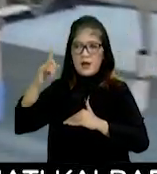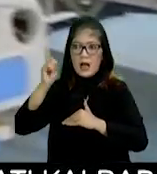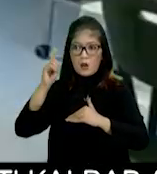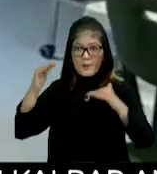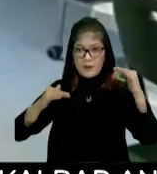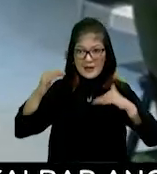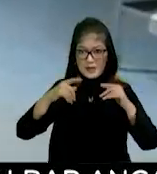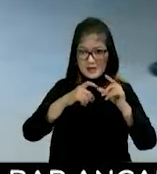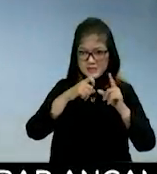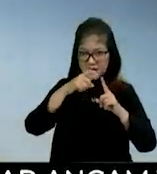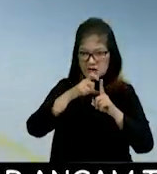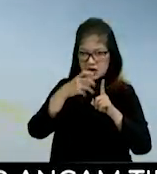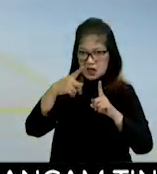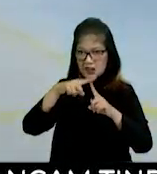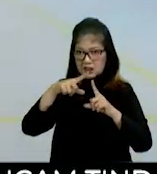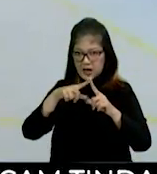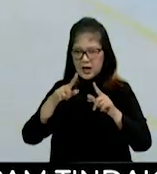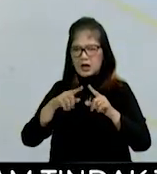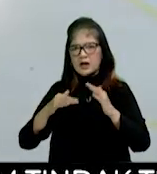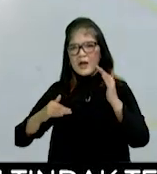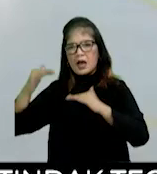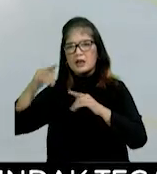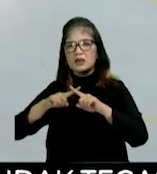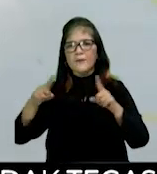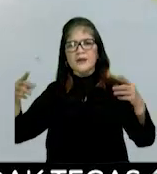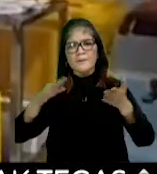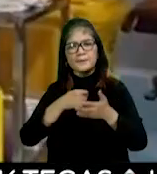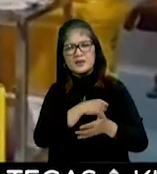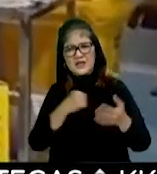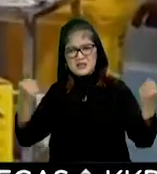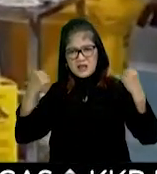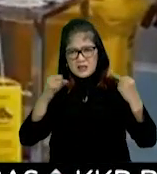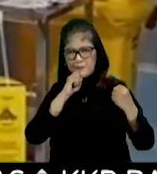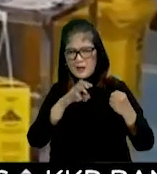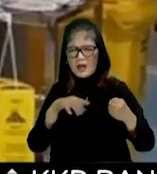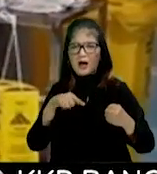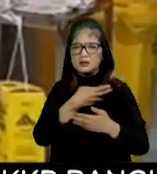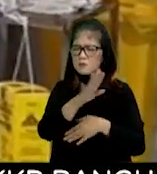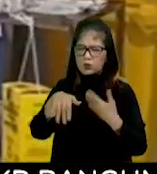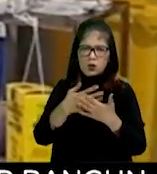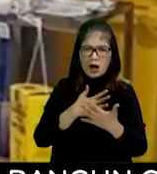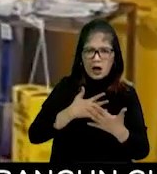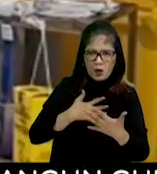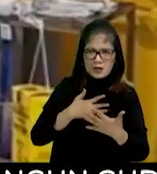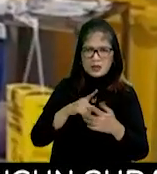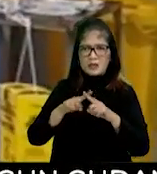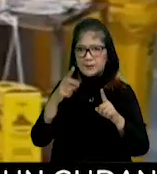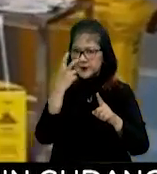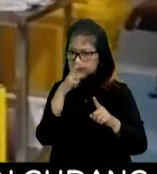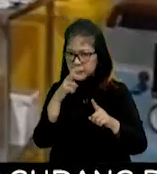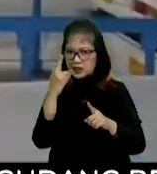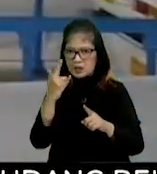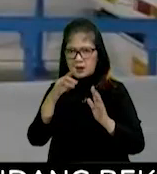Delta. Meski demikian, Kementerian Kesehatan meminta masyarakat Indonesia tidak panik dan tetap waspada, serta menjalankan protokol